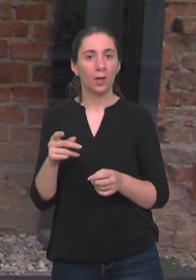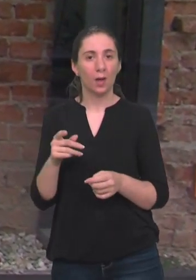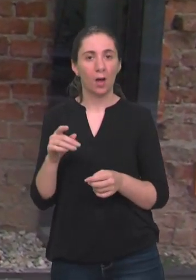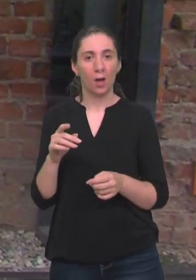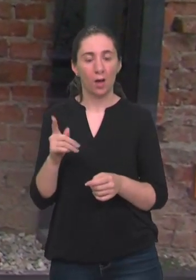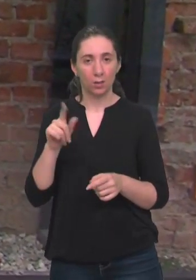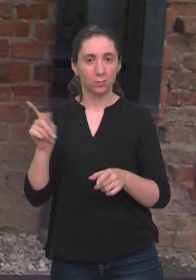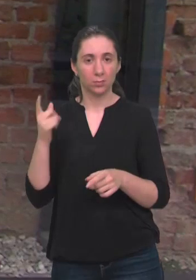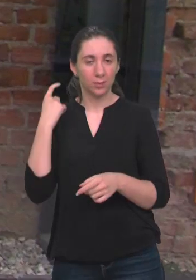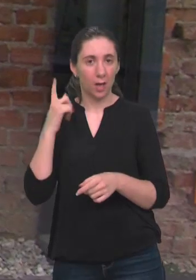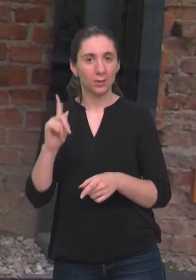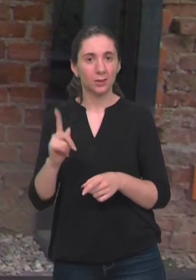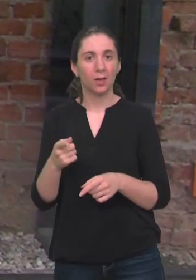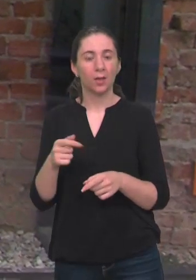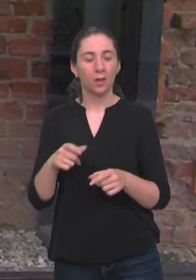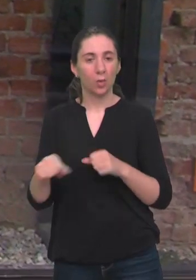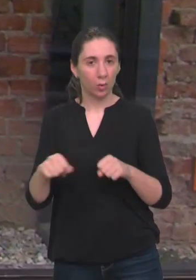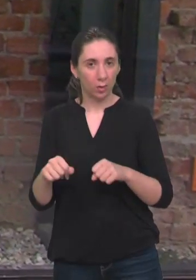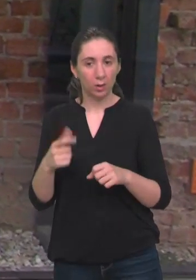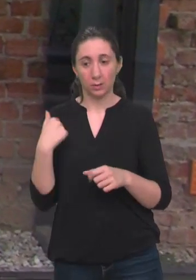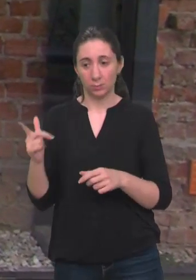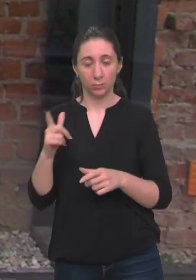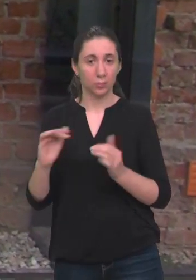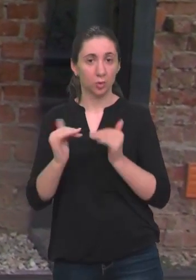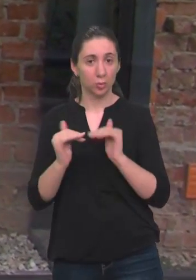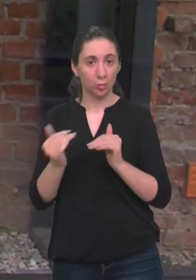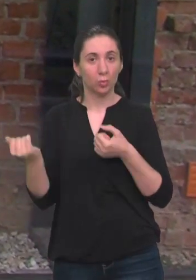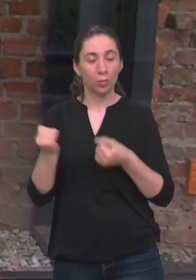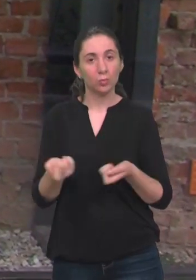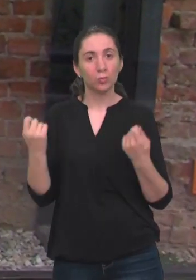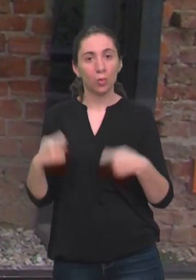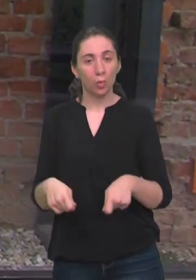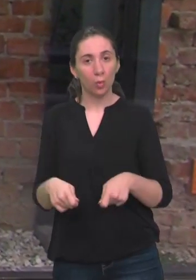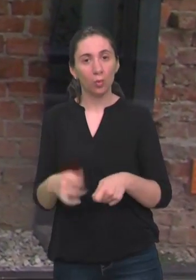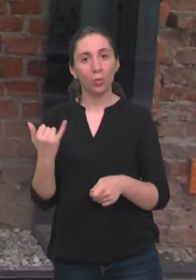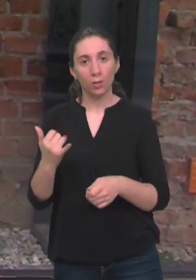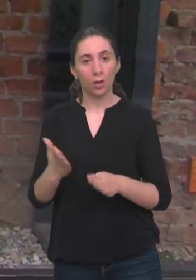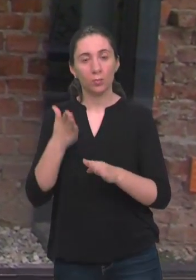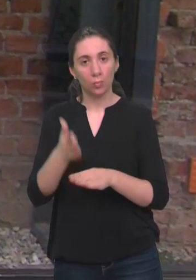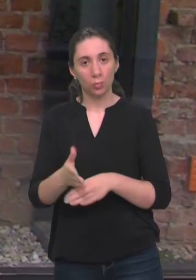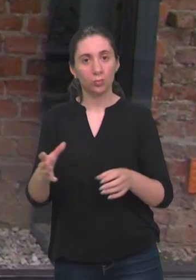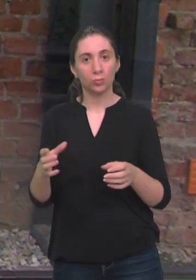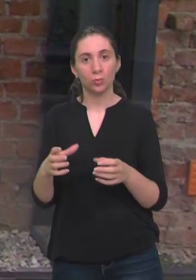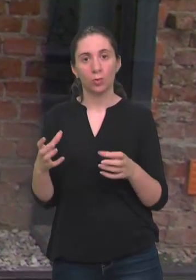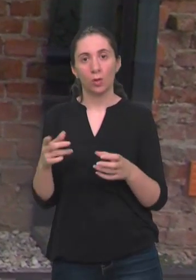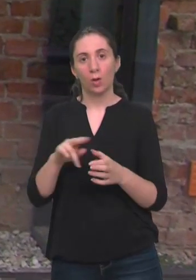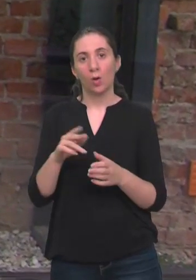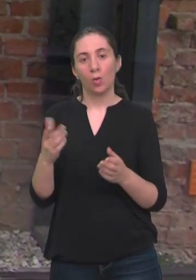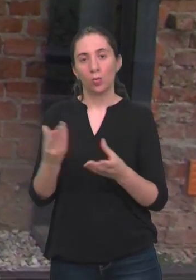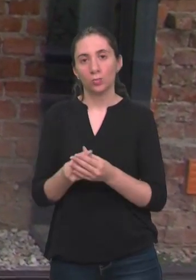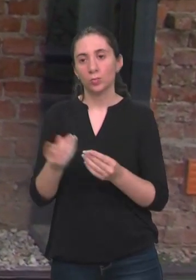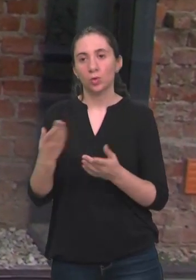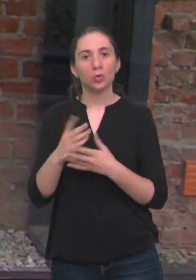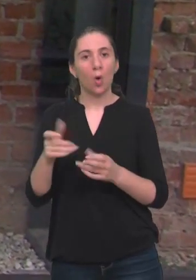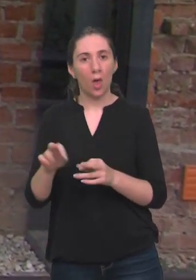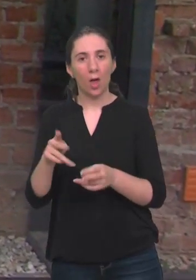tajnica koordinatorica sa mnom u suradnji, i donijeli smo odluku da danas posjetimo u sklopu čitateljskog kluba Zola ovaj muzej